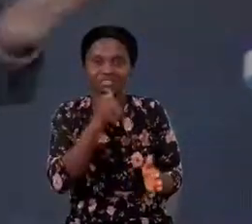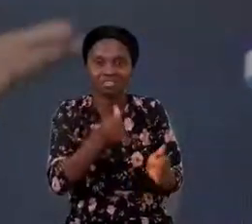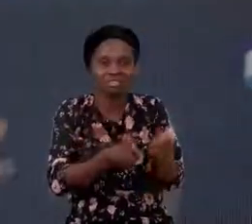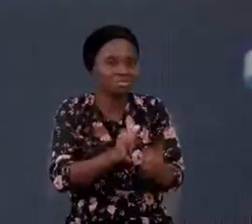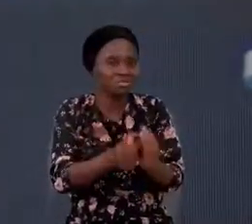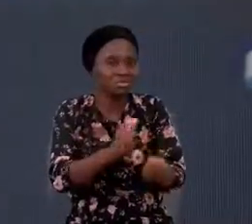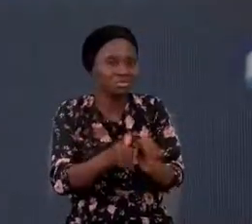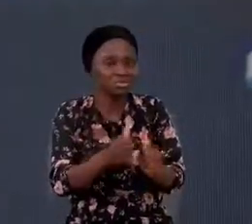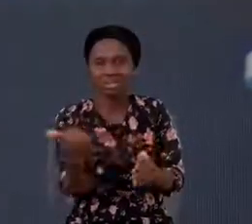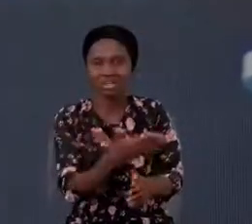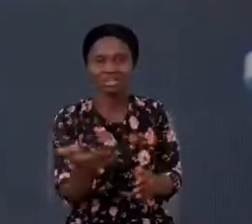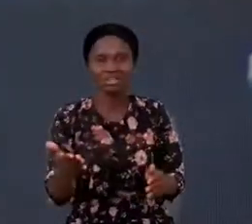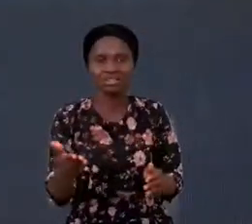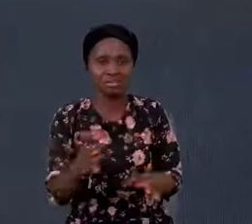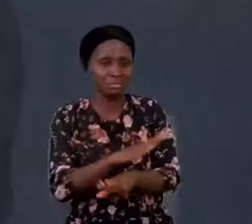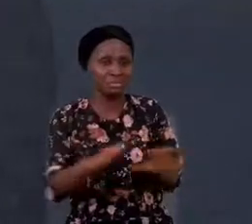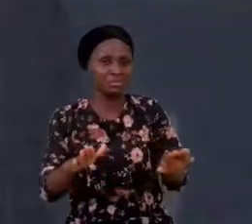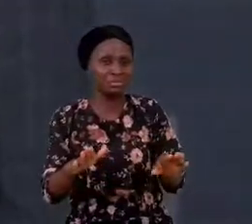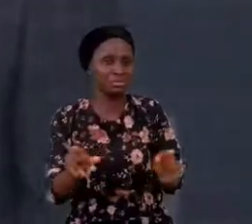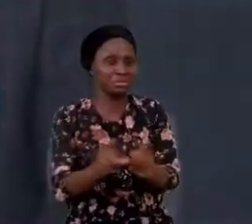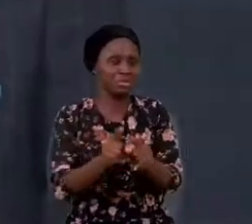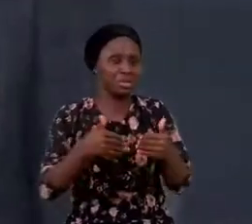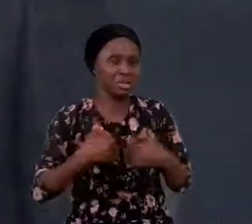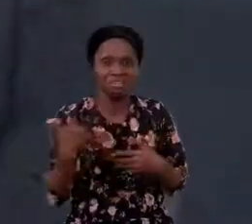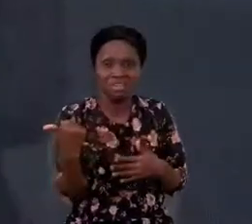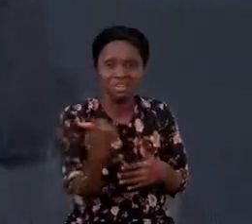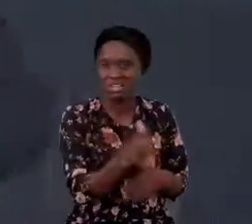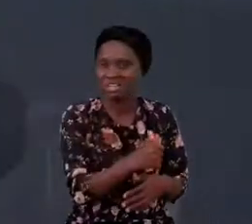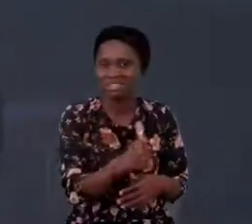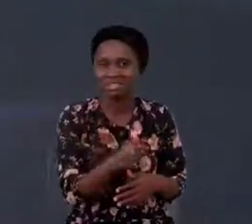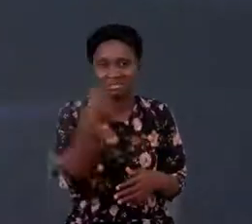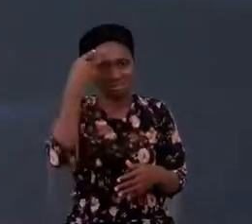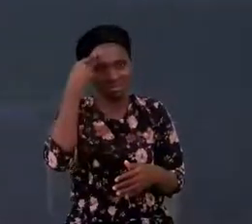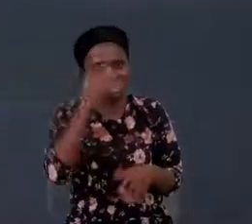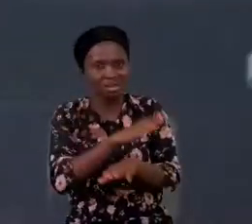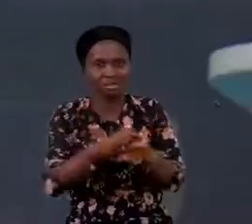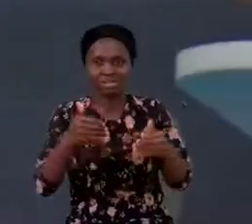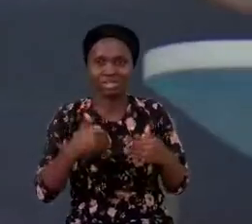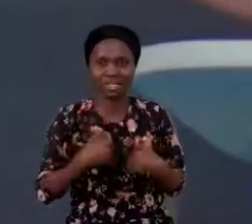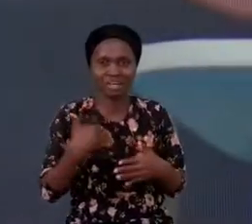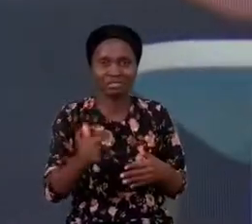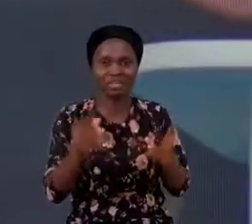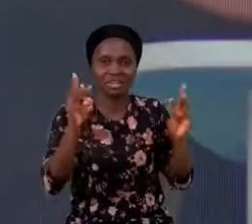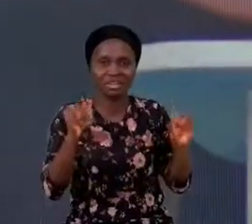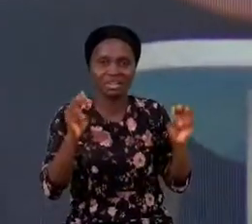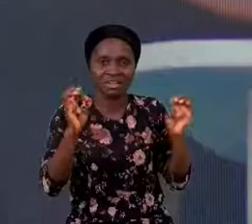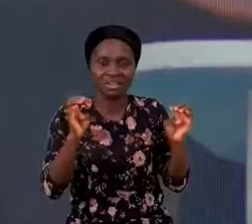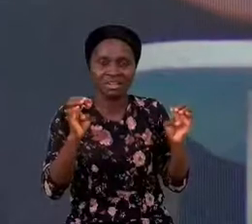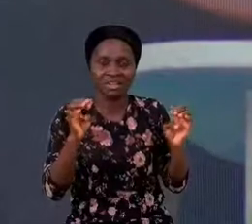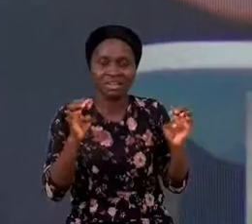Il n'a même rien ajouté. Il n'a même pas ajouté un mètre à son progrès. Pourquoi? Parce qu'il n'y a pas de passion, il n'y a pas de poursuite. Mais